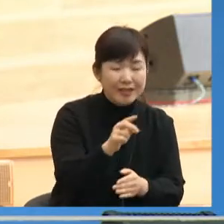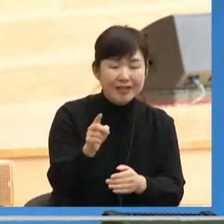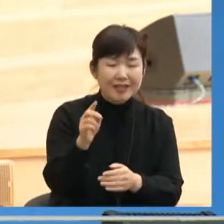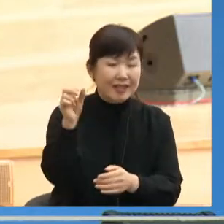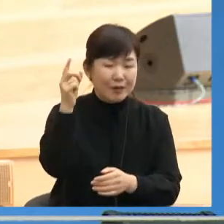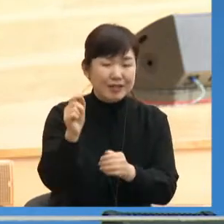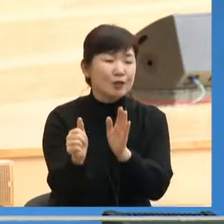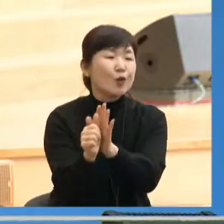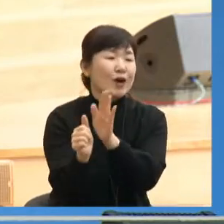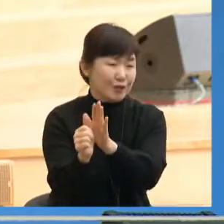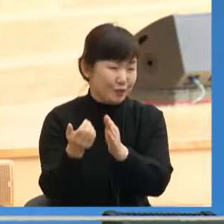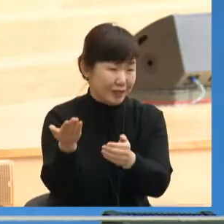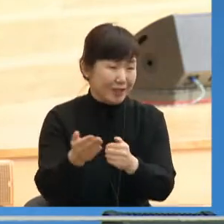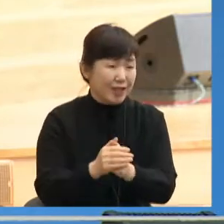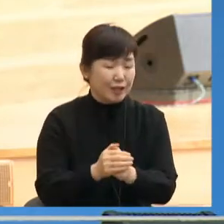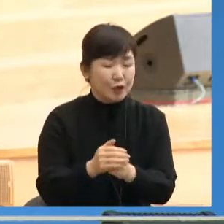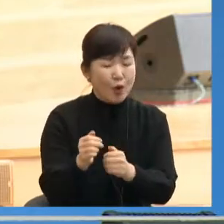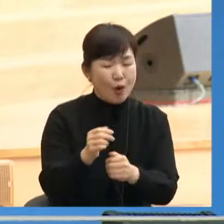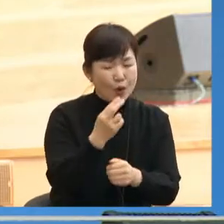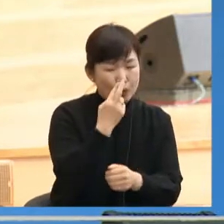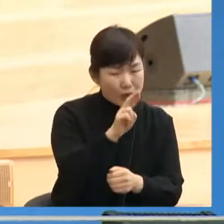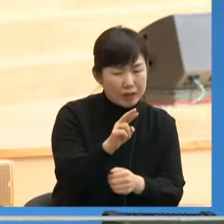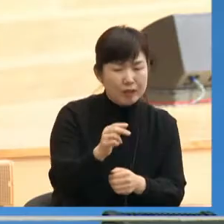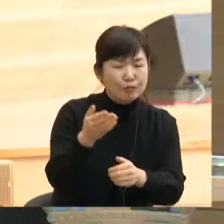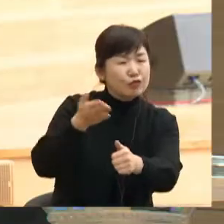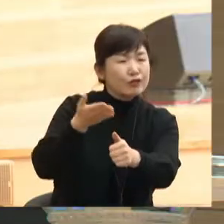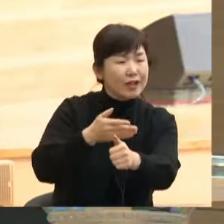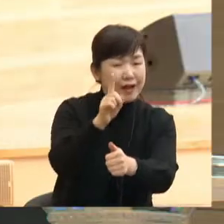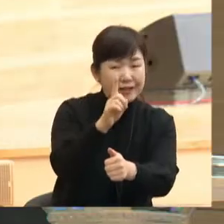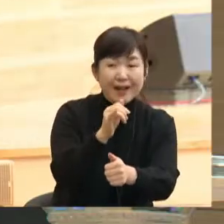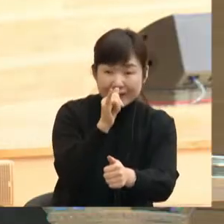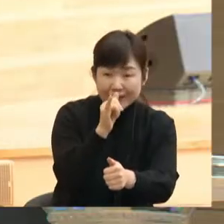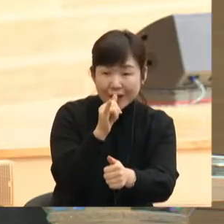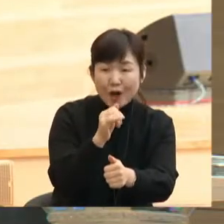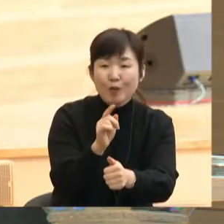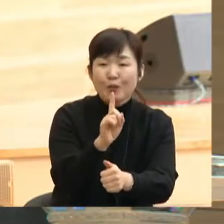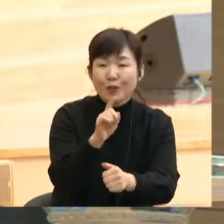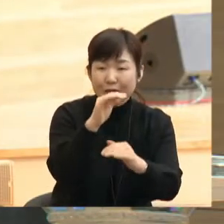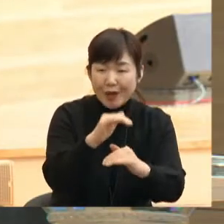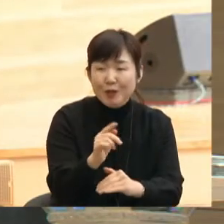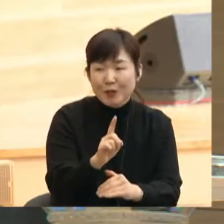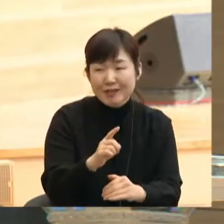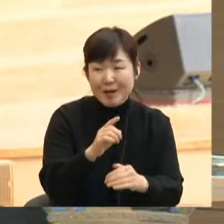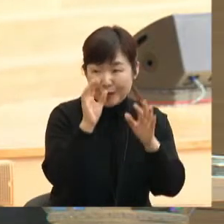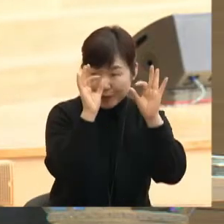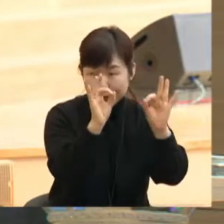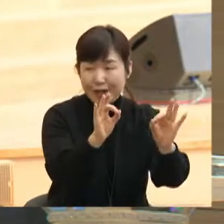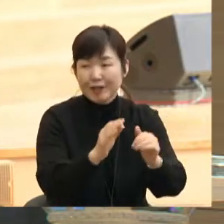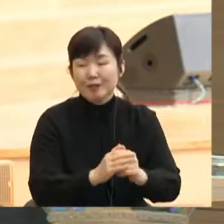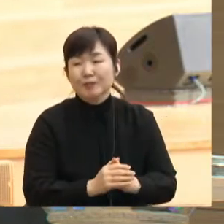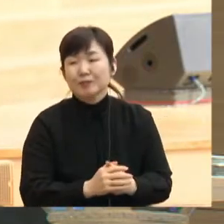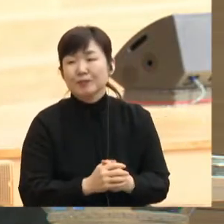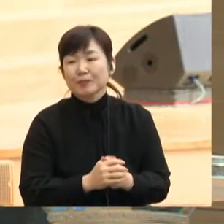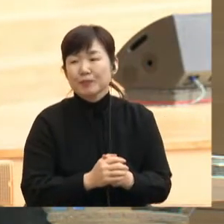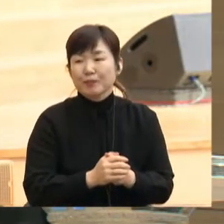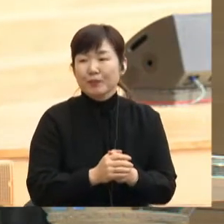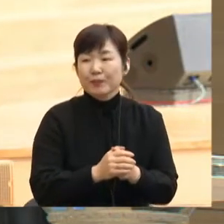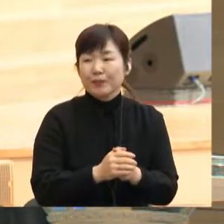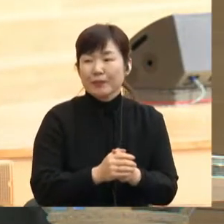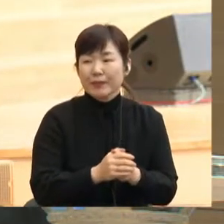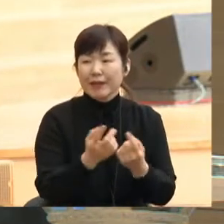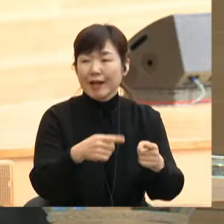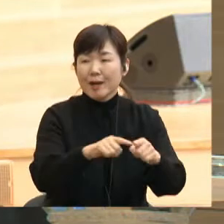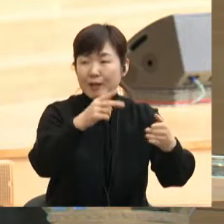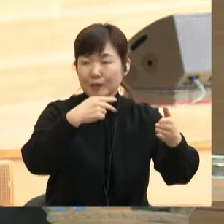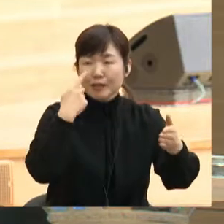도와줍니다. 그리고 나서 요나단이 부탁을 하나를 하는데 그 부탁이 뭐냐? 여러분, 사무엘상 20장 15절 말씀인데요. 함께